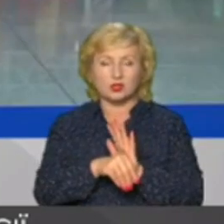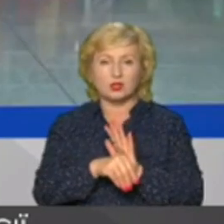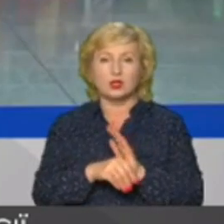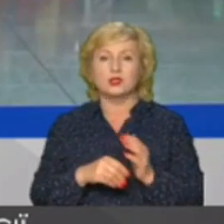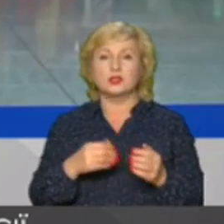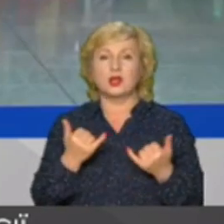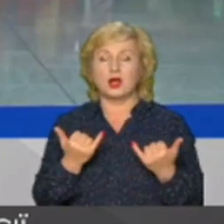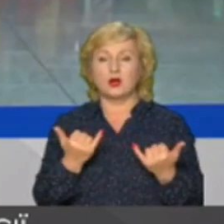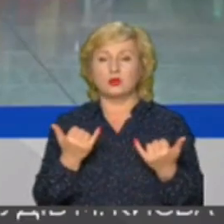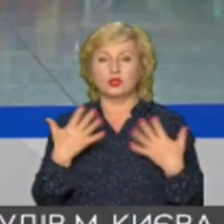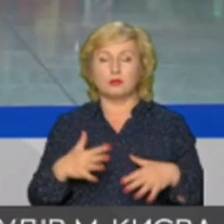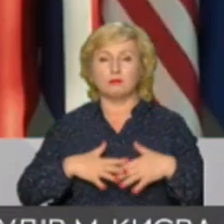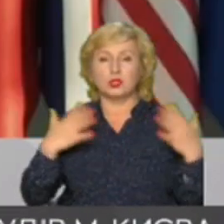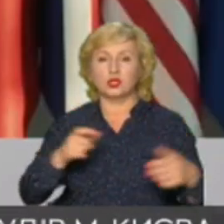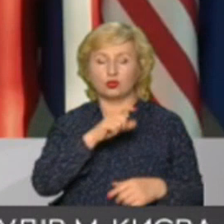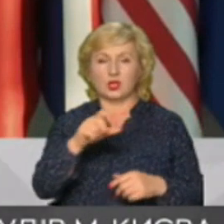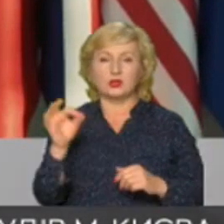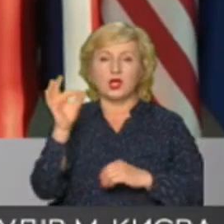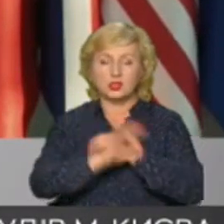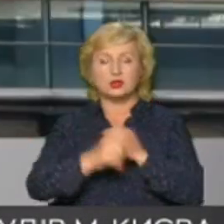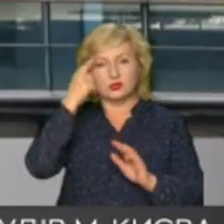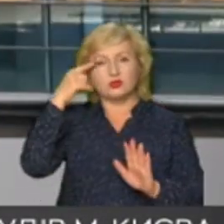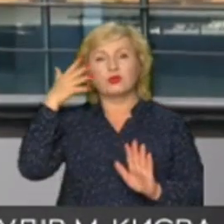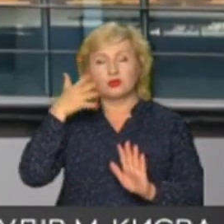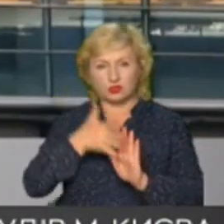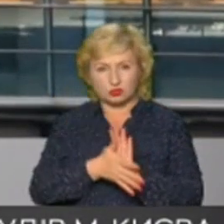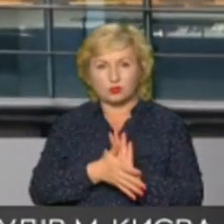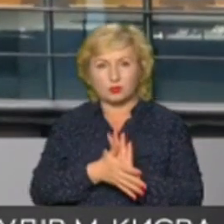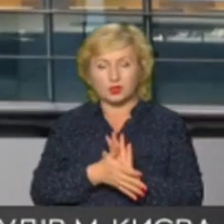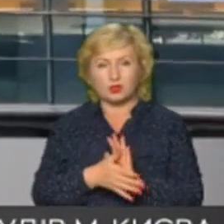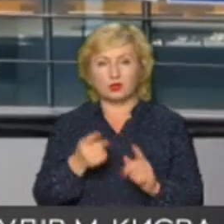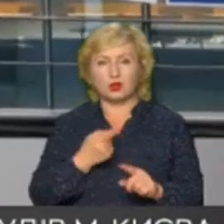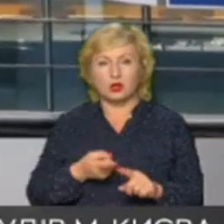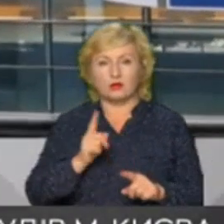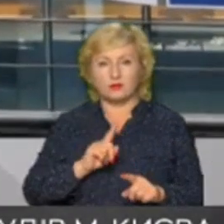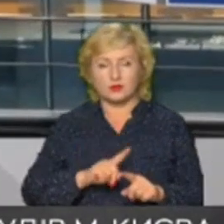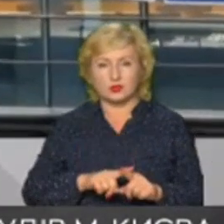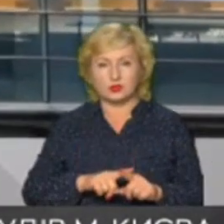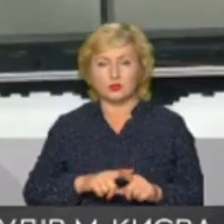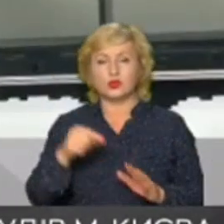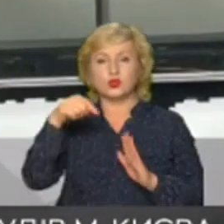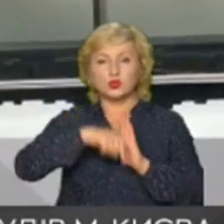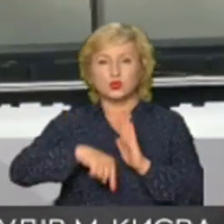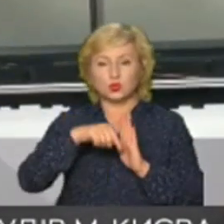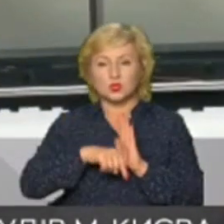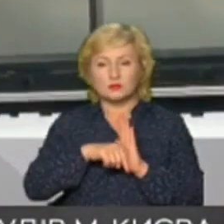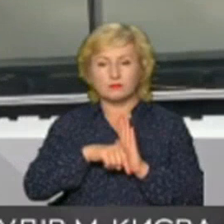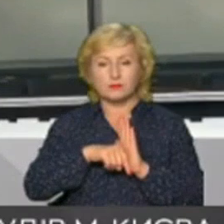більше людей на Заходу стало зрозуміло в цьому, ну, суть,